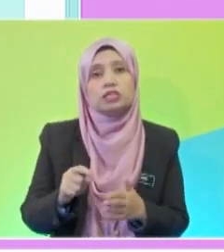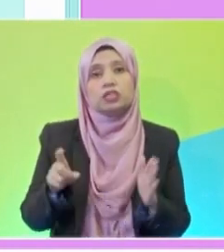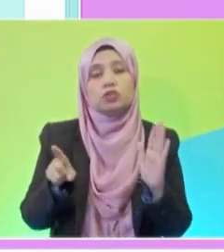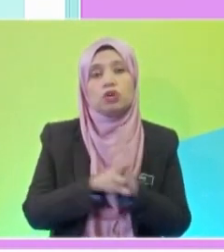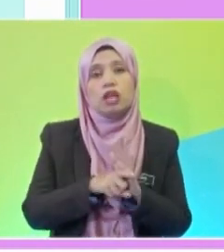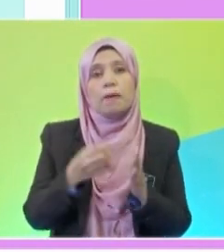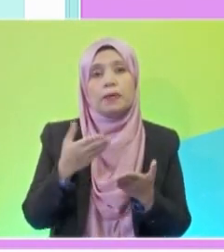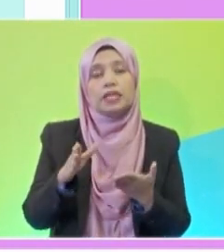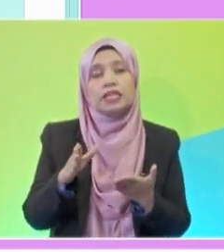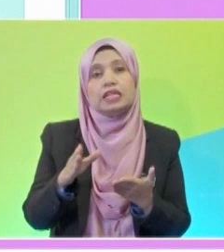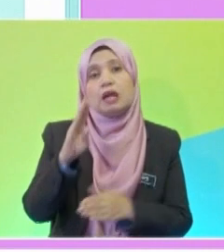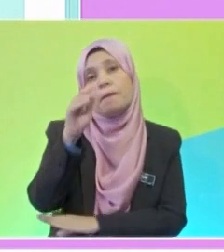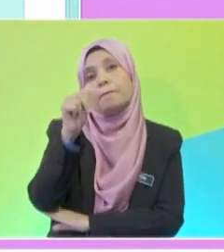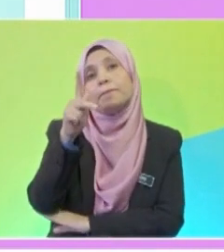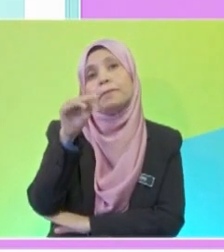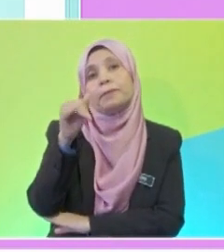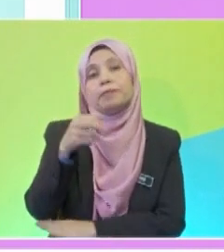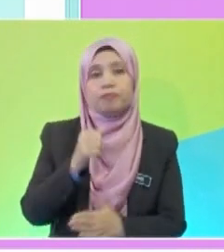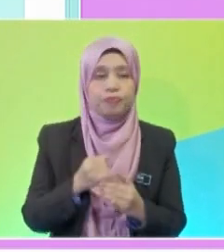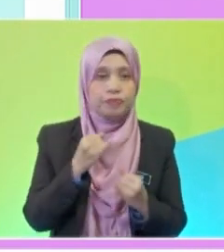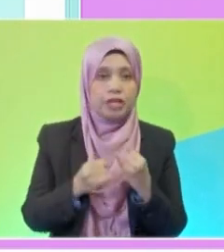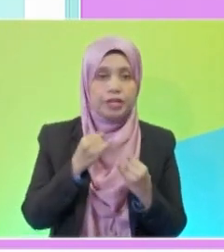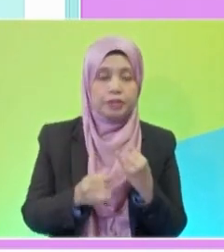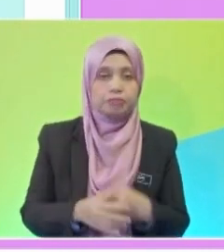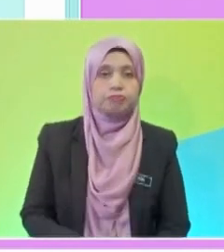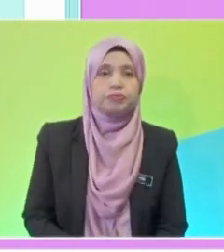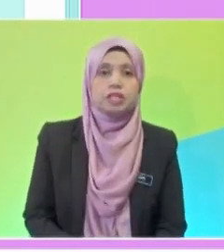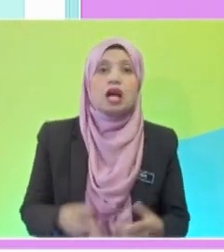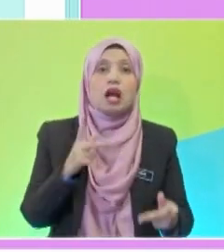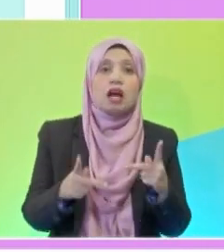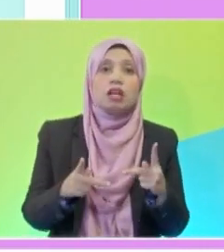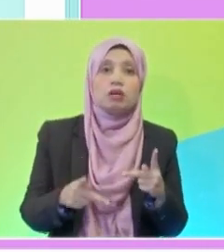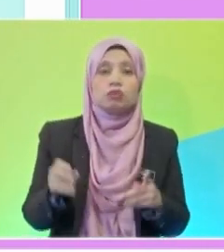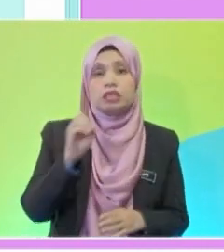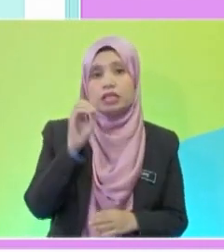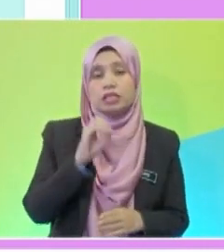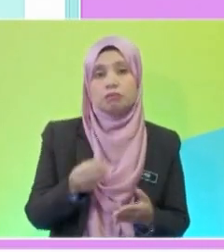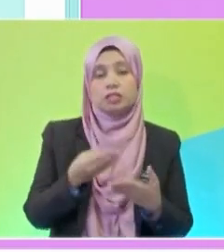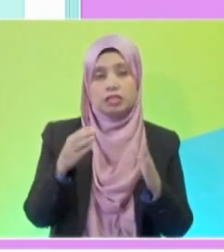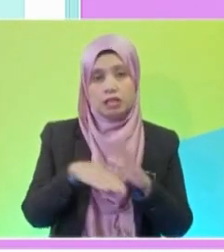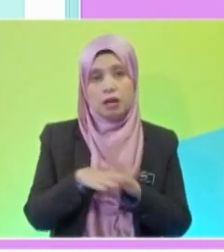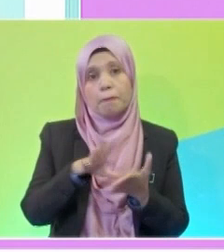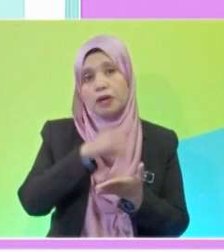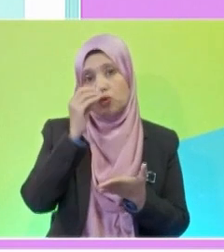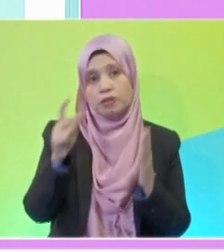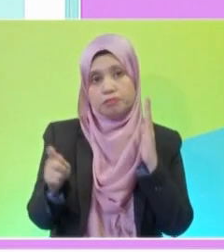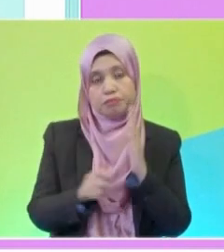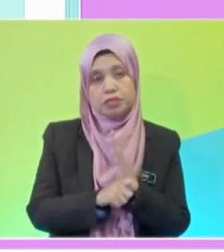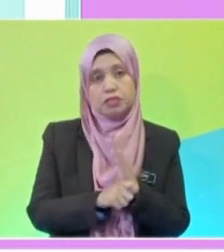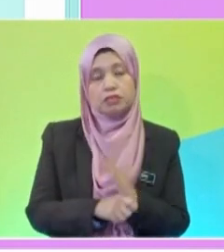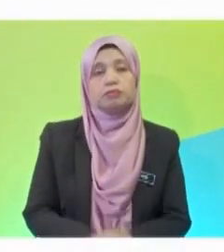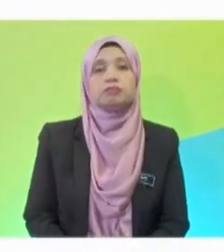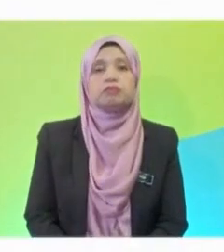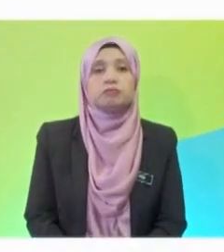baki akhir. Ini pelarasan yang kena ambil kira juga jika tidak diberikan dalam maklumat tambahan. Kena tengok juga di